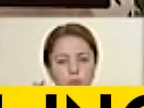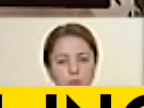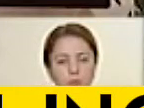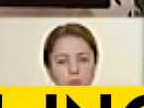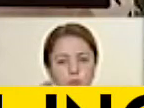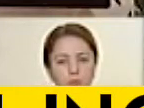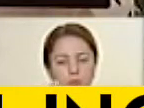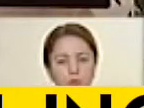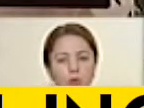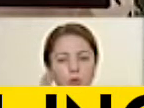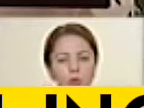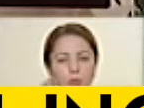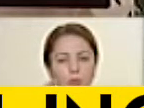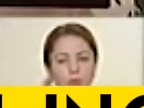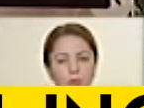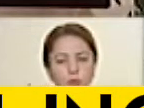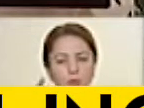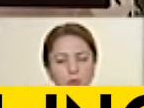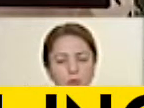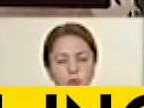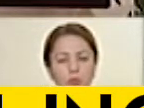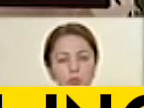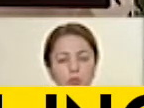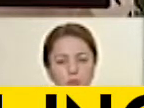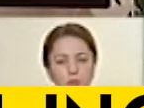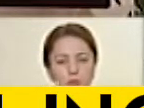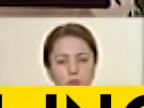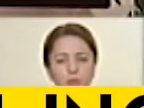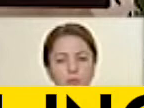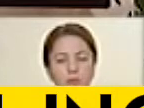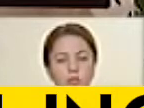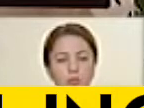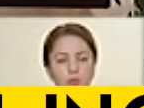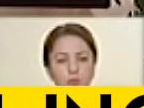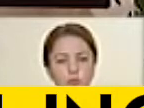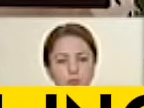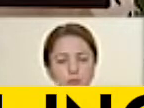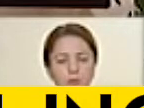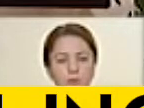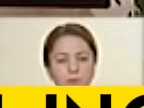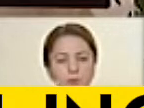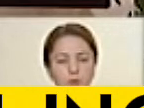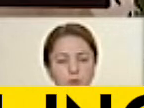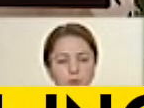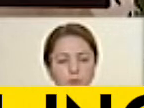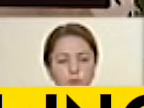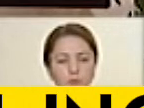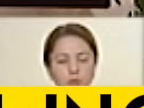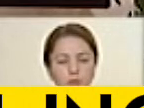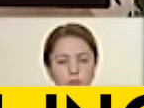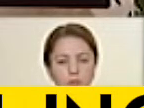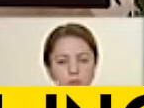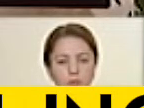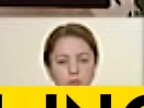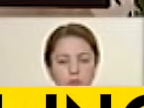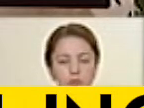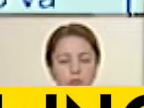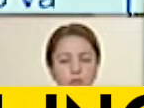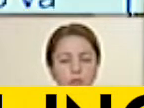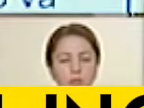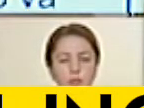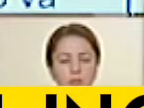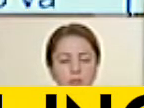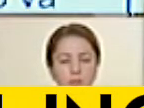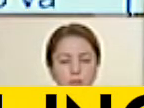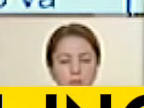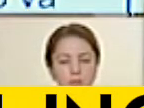va Toshkent bilan Farg'ona vodiysi viloyatlarini bog'lovchi Angren Pop temir yo'llar qurildi hamda ana shu temir yo'llar ham